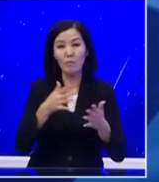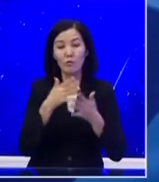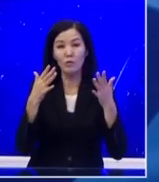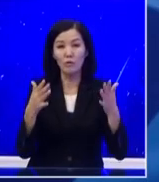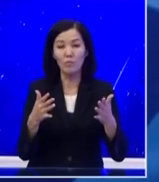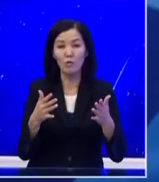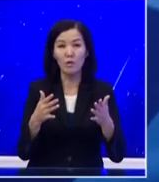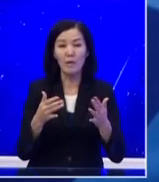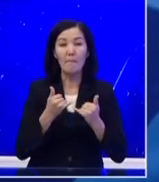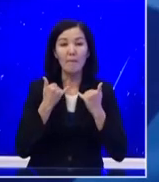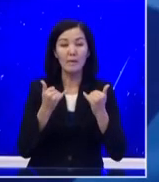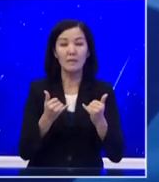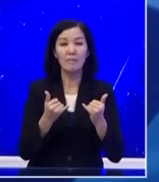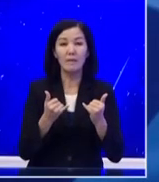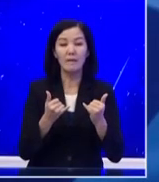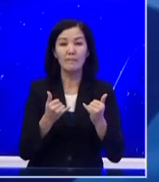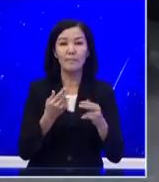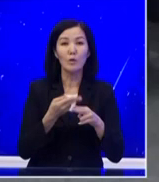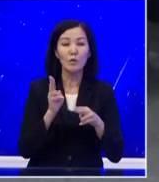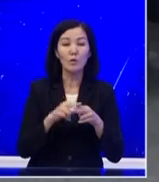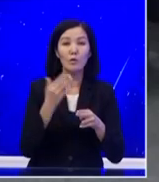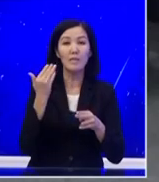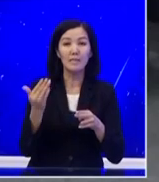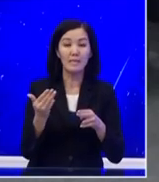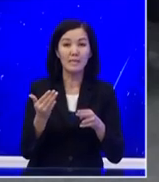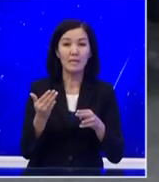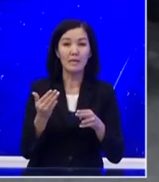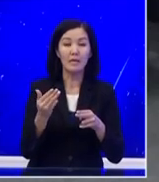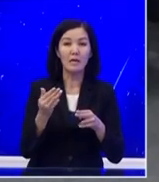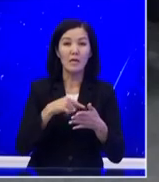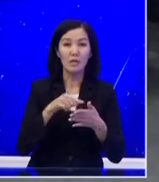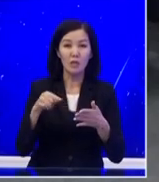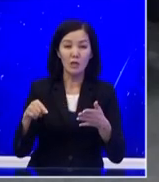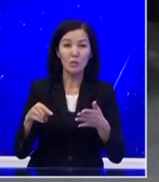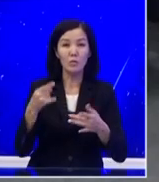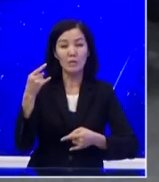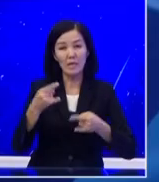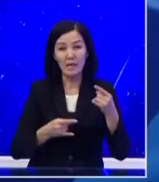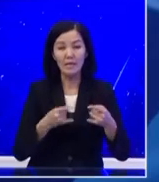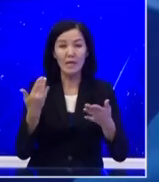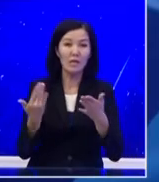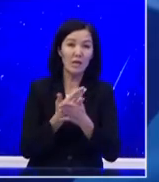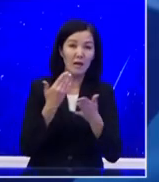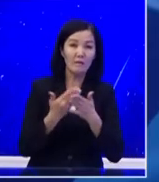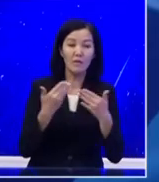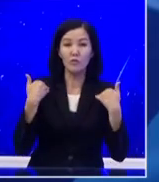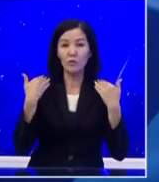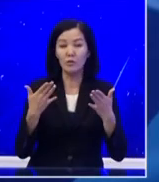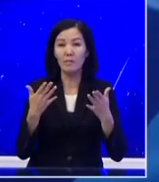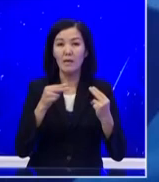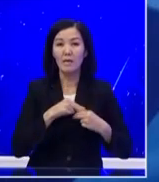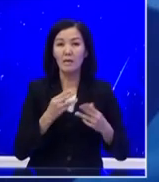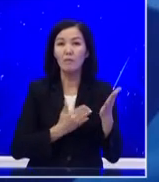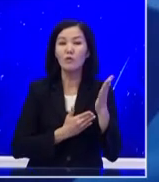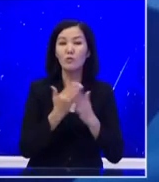әрі мәртебелі. Өйткені сіздердің қолдарыңызда қуатты қару қаламдарыңыз бар. Біз журналистердің еңбегін әрдайым